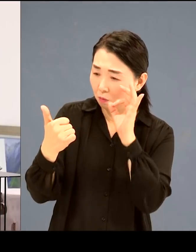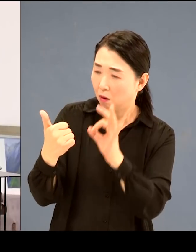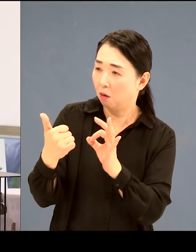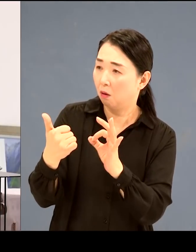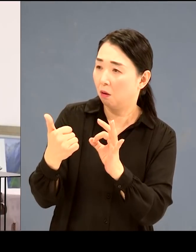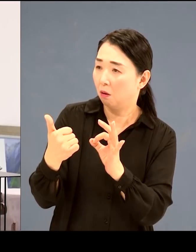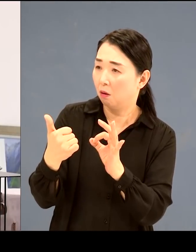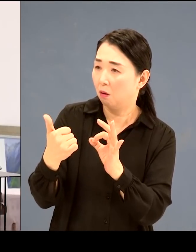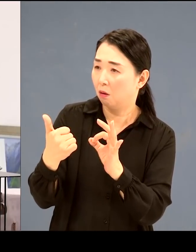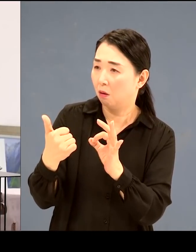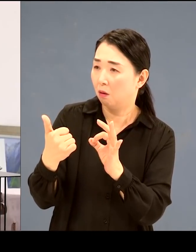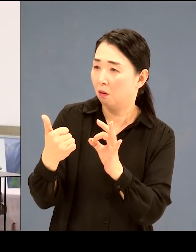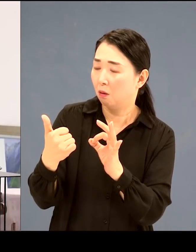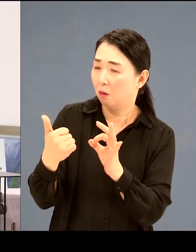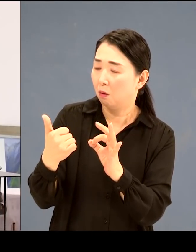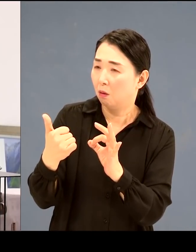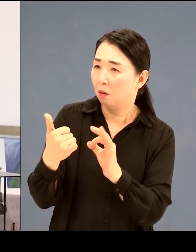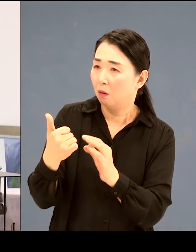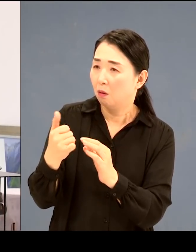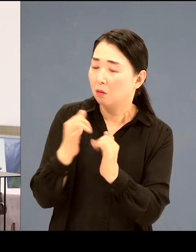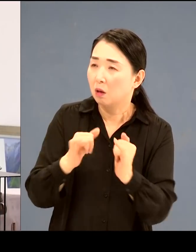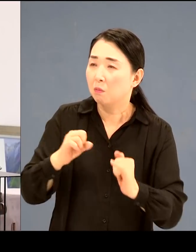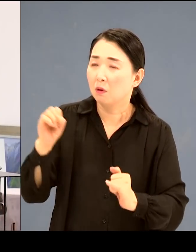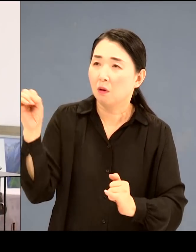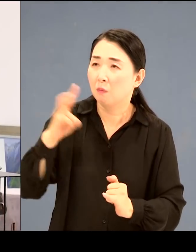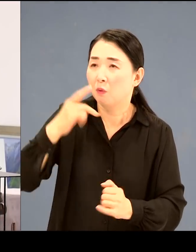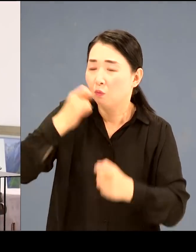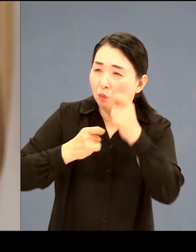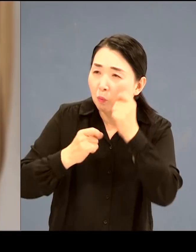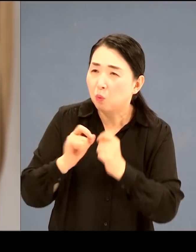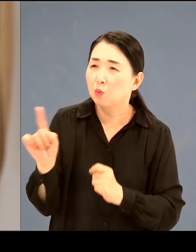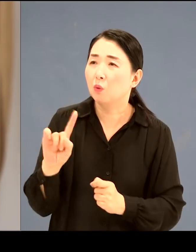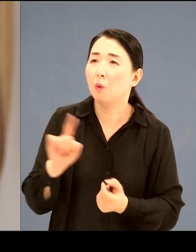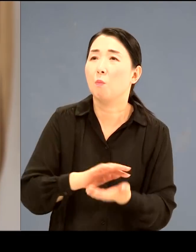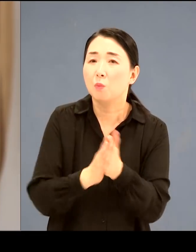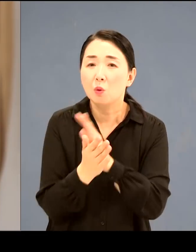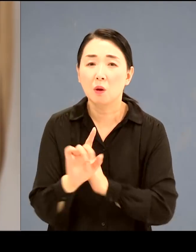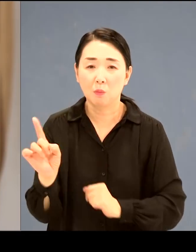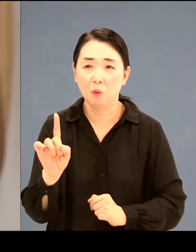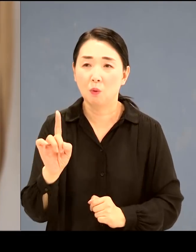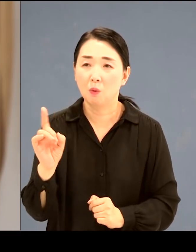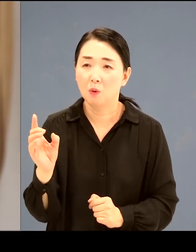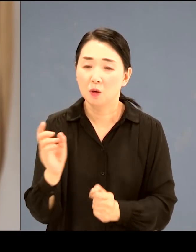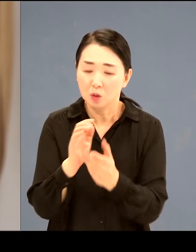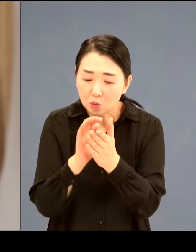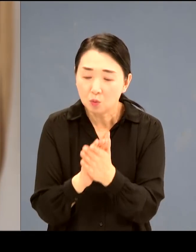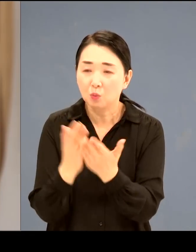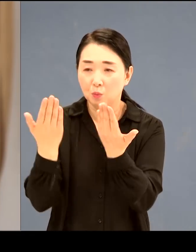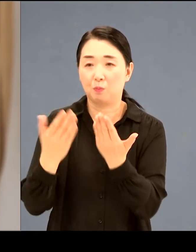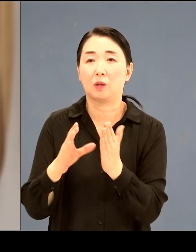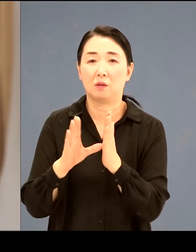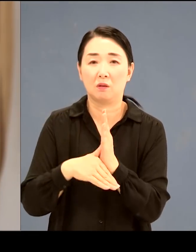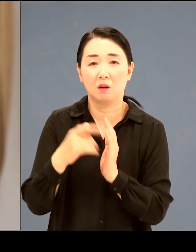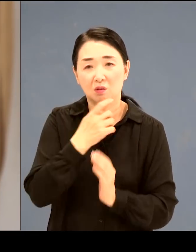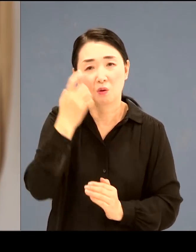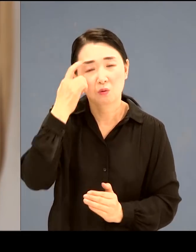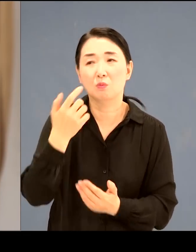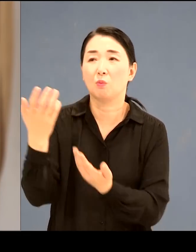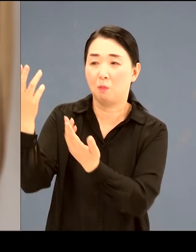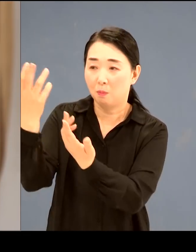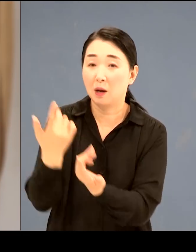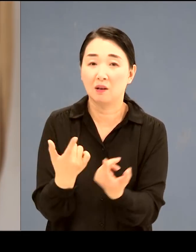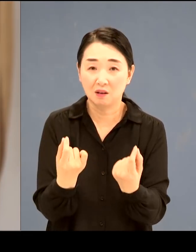저렇게 사람이 저렇게 되는 건 뭘까? 그런 생각을 했는데 성령을 기도 받으시면서 받으신 것 같아요. 네. 그러면서